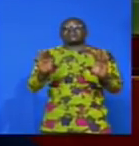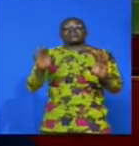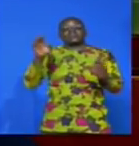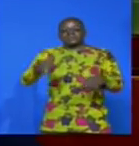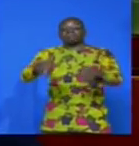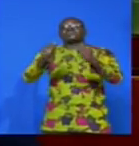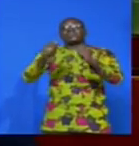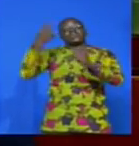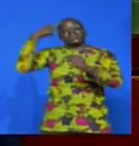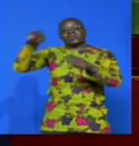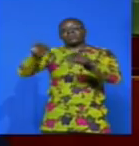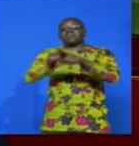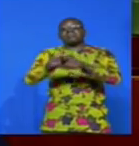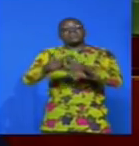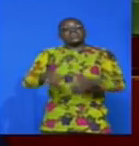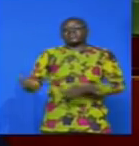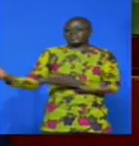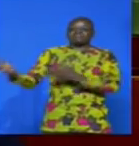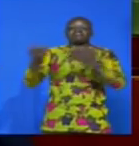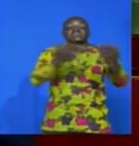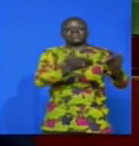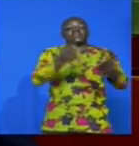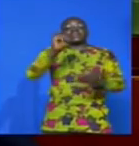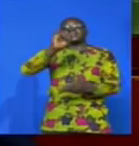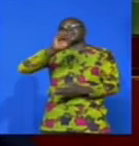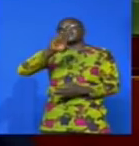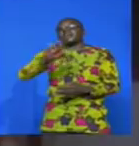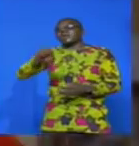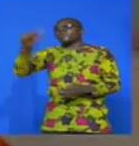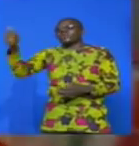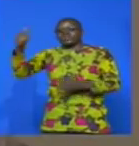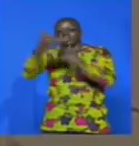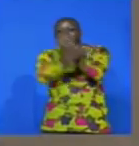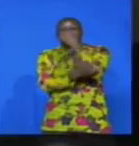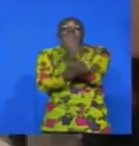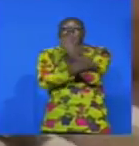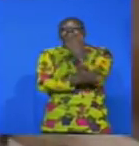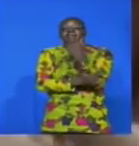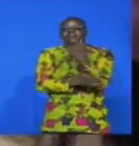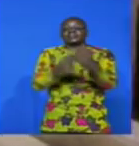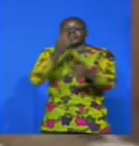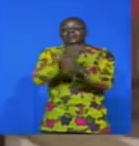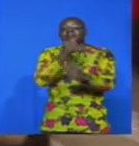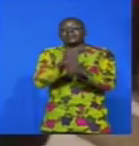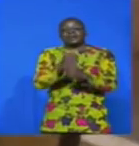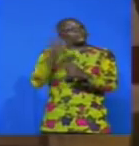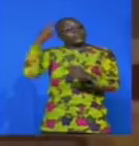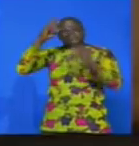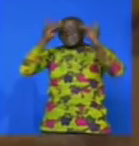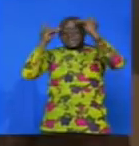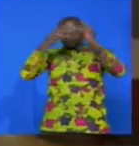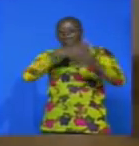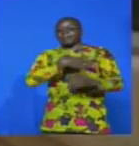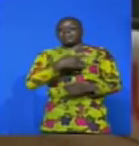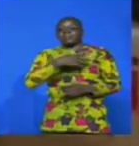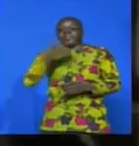geste humanitaire, leur transfert via Israël vers d'autres pays. Le travail des casques blancs a été souvent relayé par des